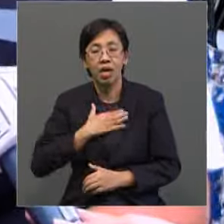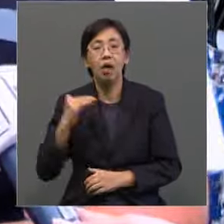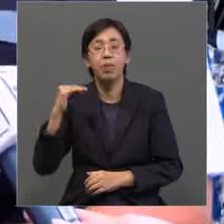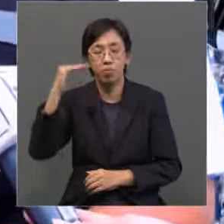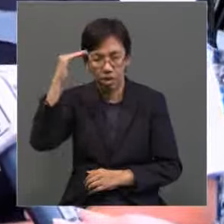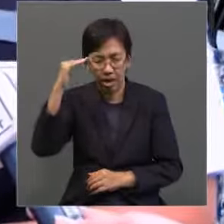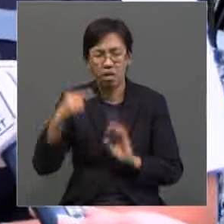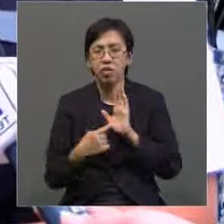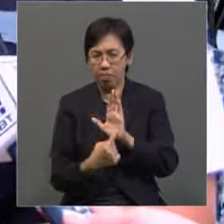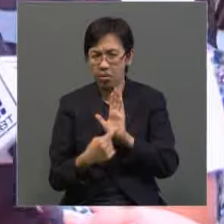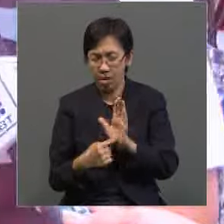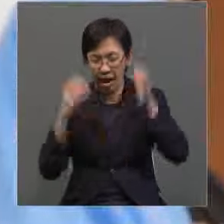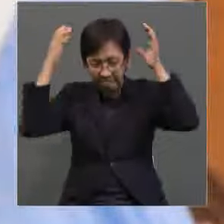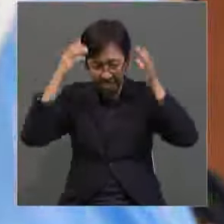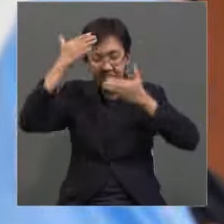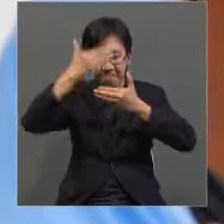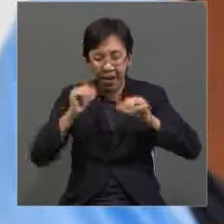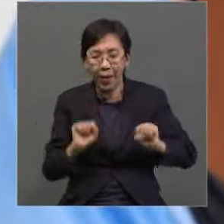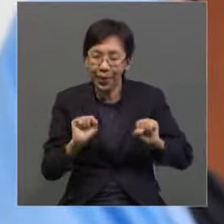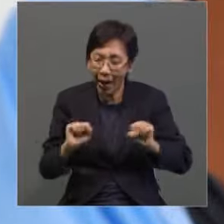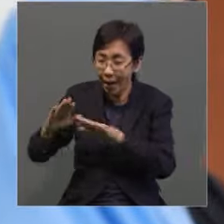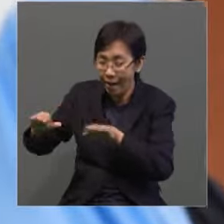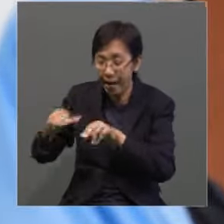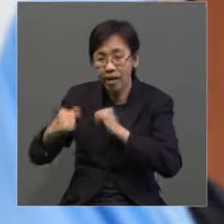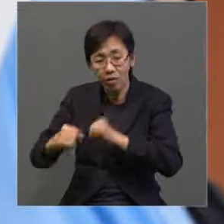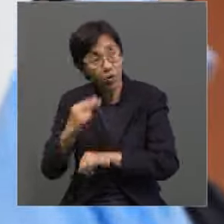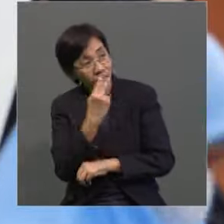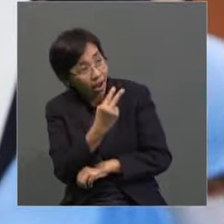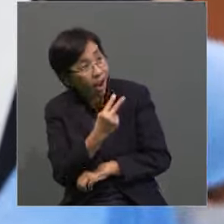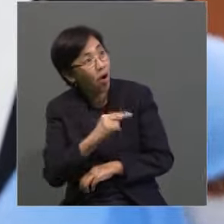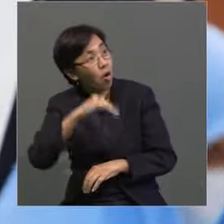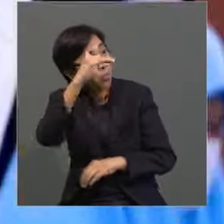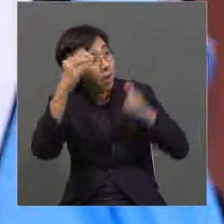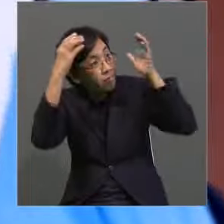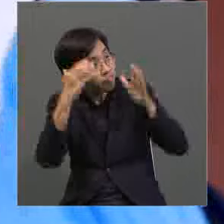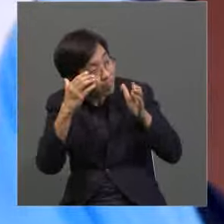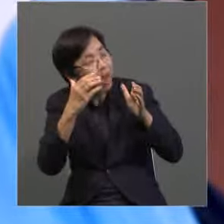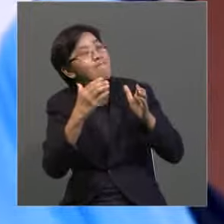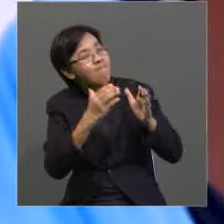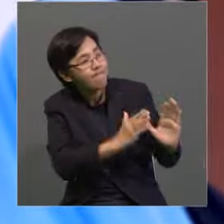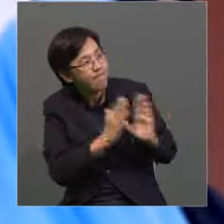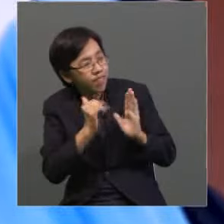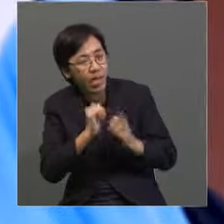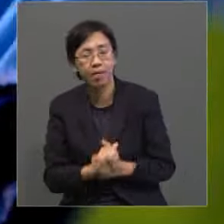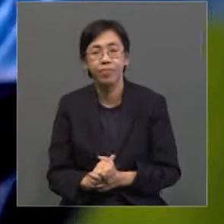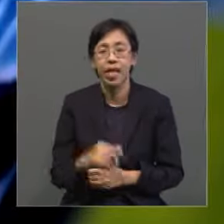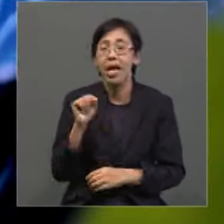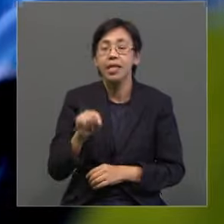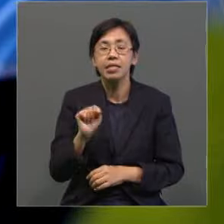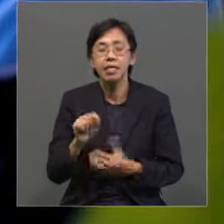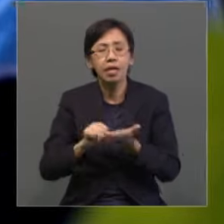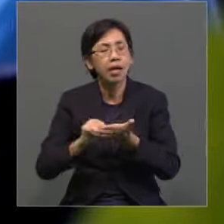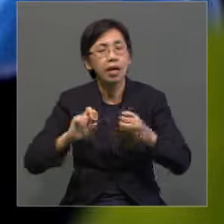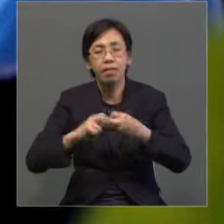นะครับต้องนำให้เด็กดู โดยแนวทางในการแก้ปัญหาอุบัติเหตุในตำบลนาเคียนได้แก้ปัญห